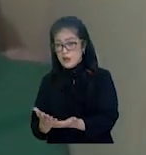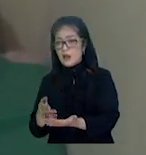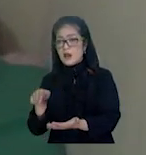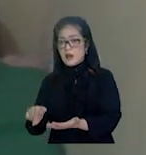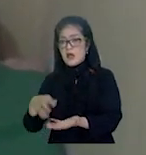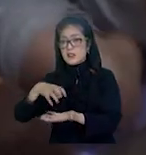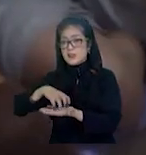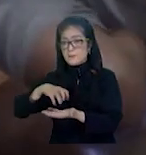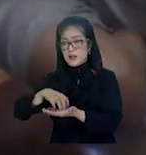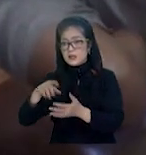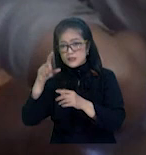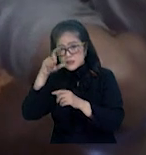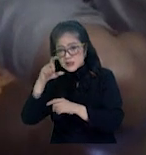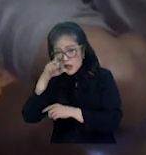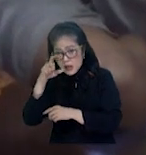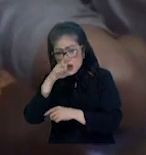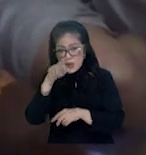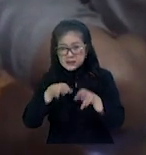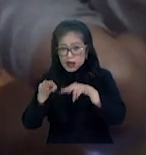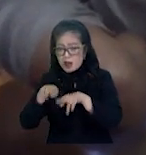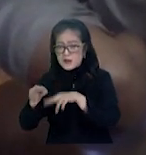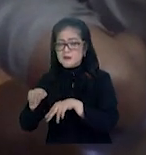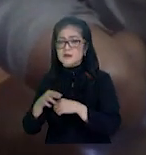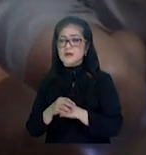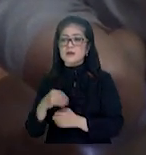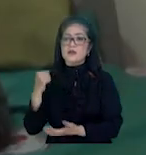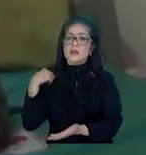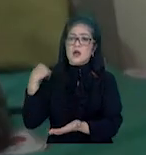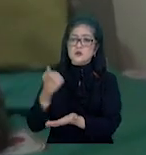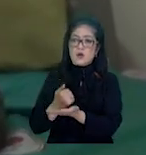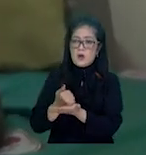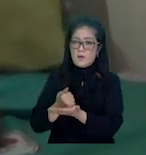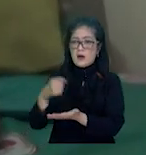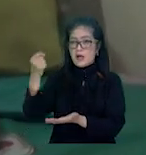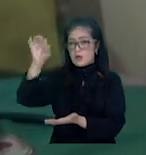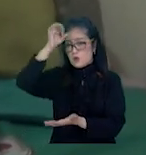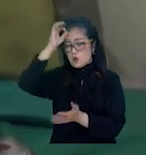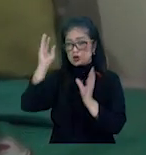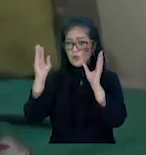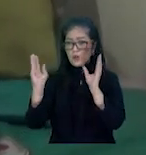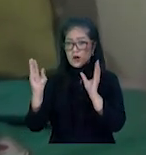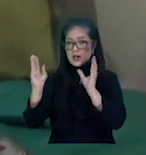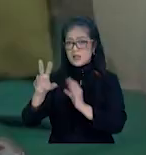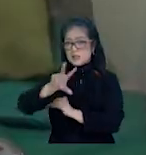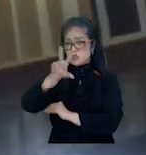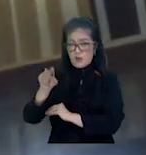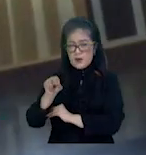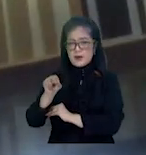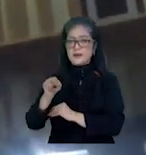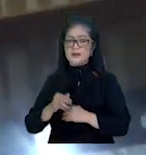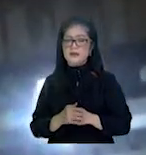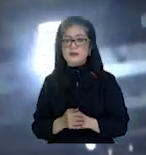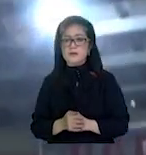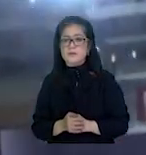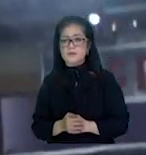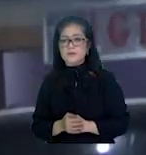perkara kasus ini dalam penanganan pihak kepolisian sektor Bojong dan satreskrim Polres Purwakarta dari